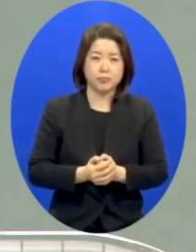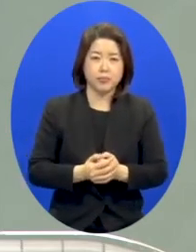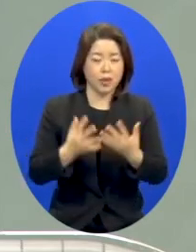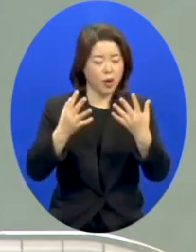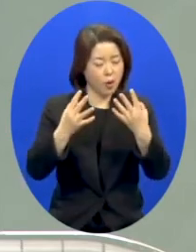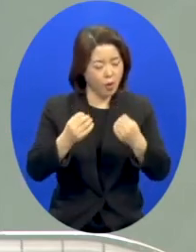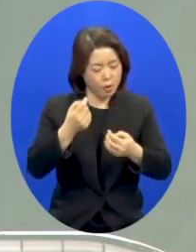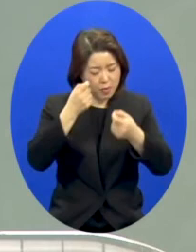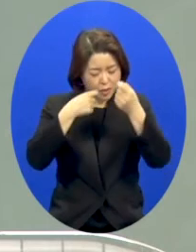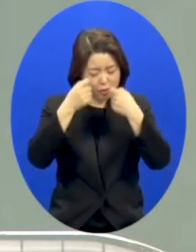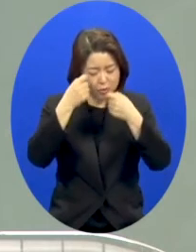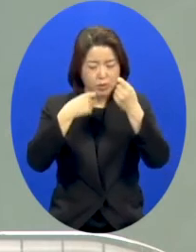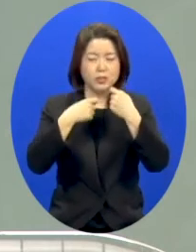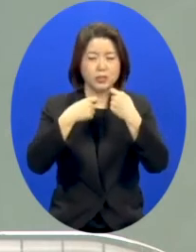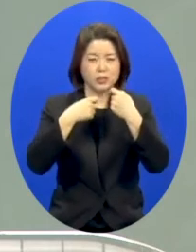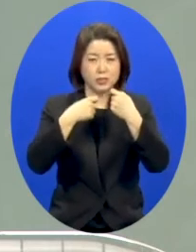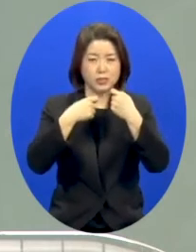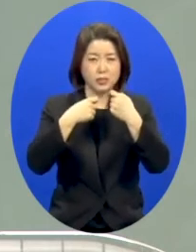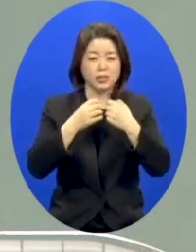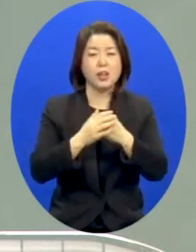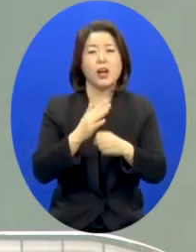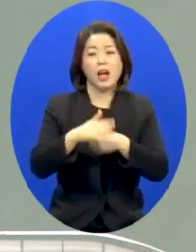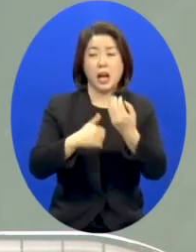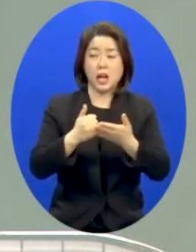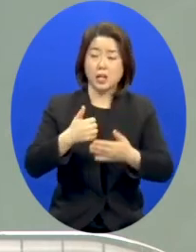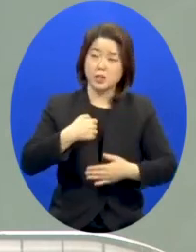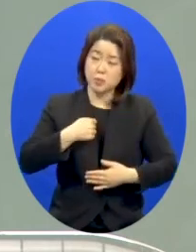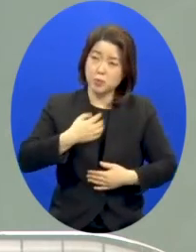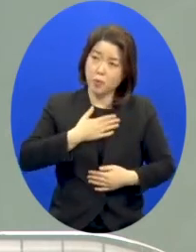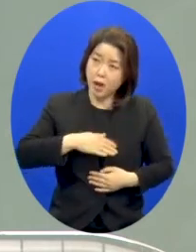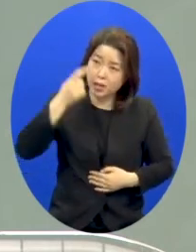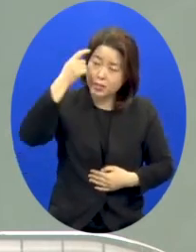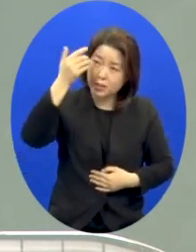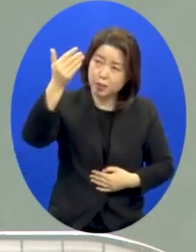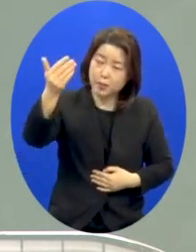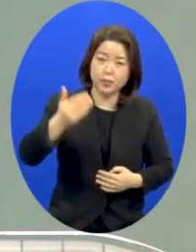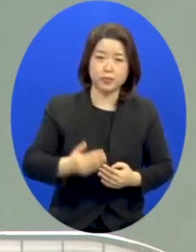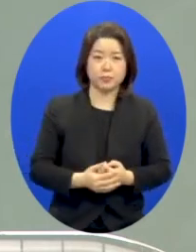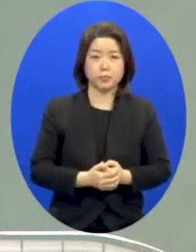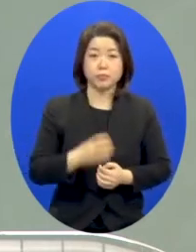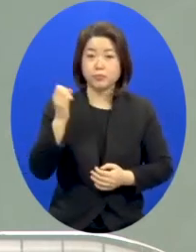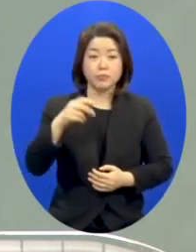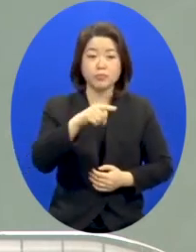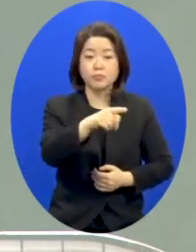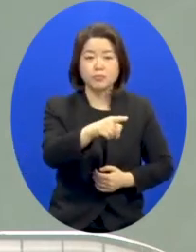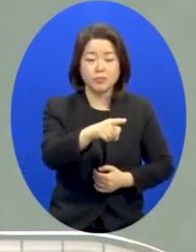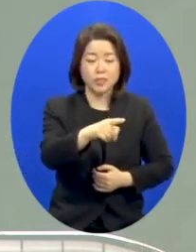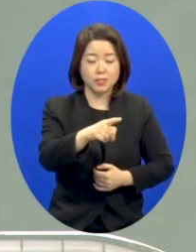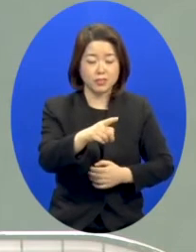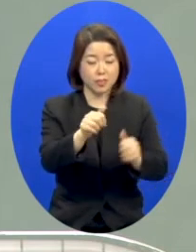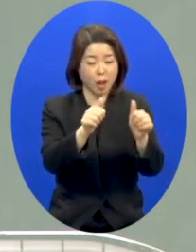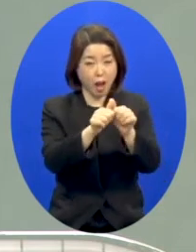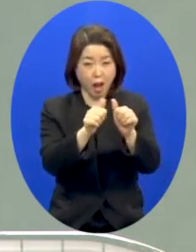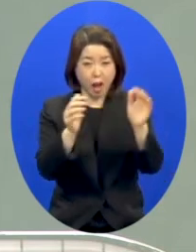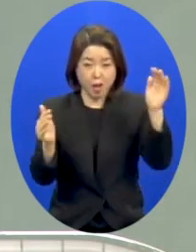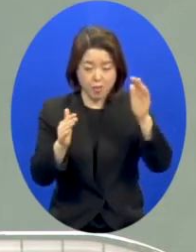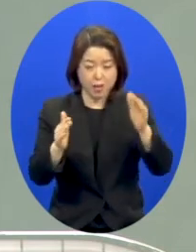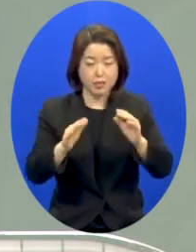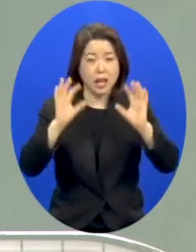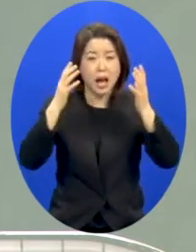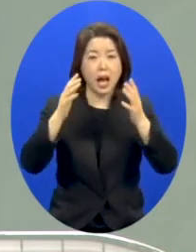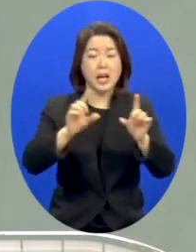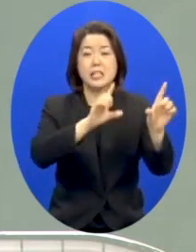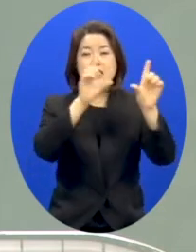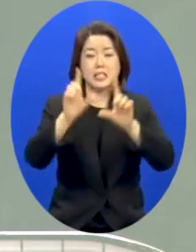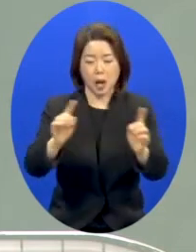얼마나 울었는지 하나님 좋아하세요 그리고 그 하에 삶이 바뀌었어요 지금